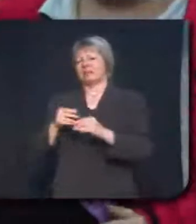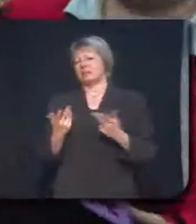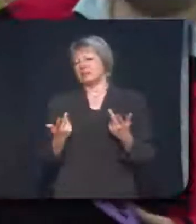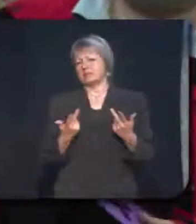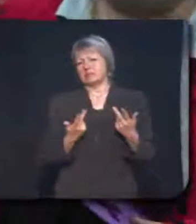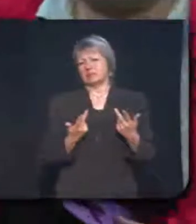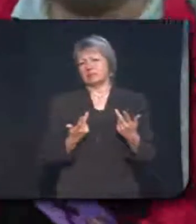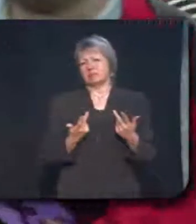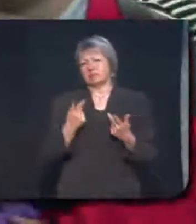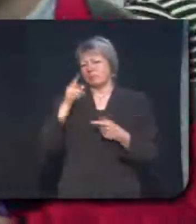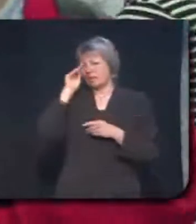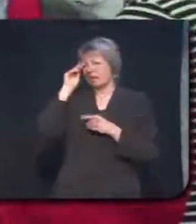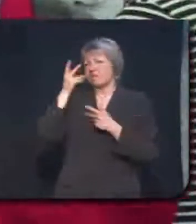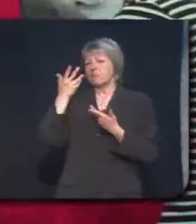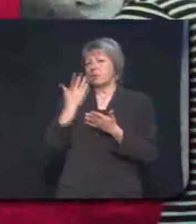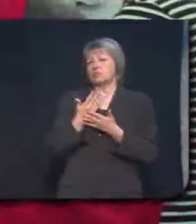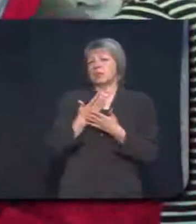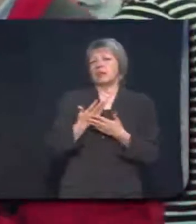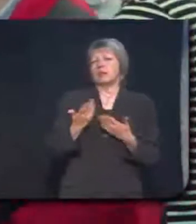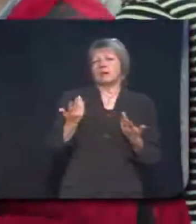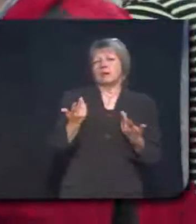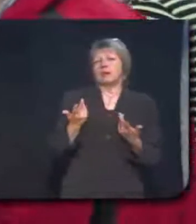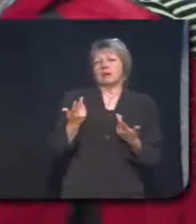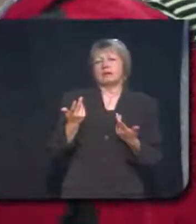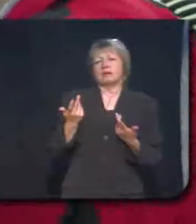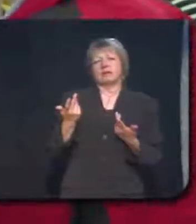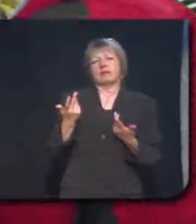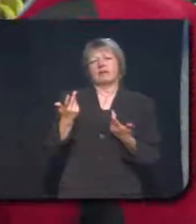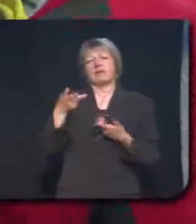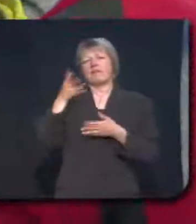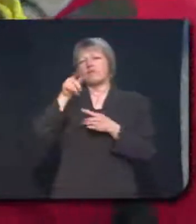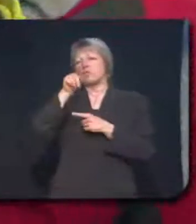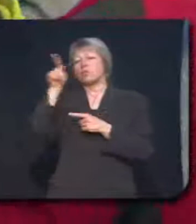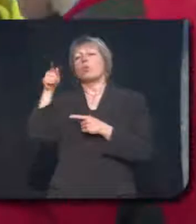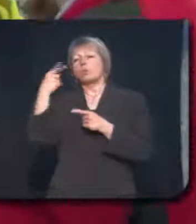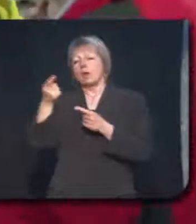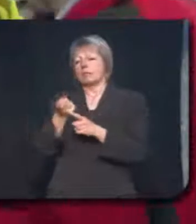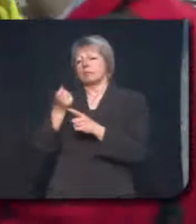angemeldet sind und danach bemessen sich auch die Ohren